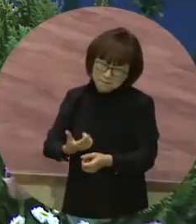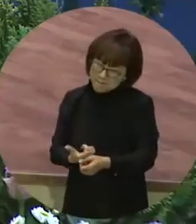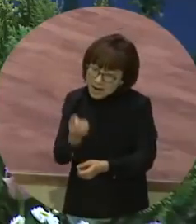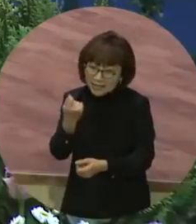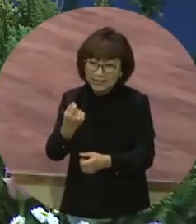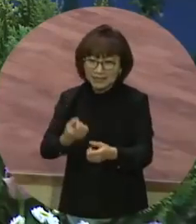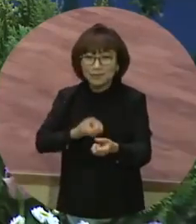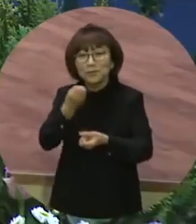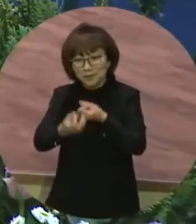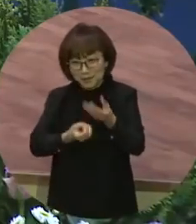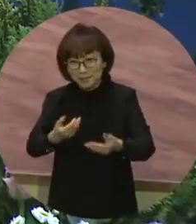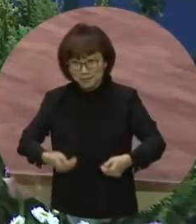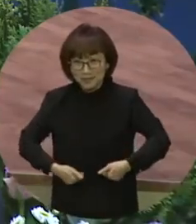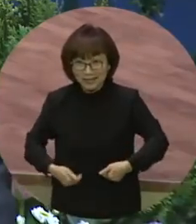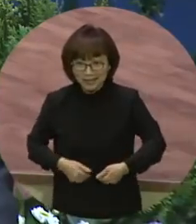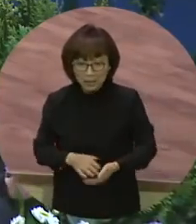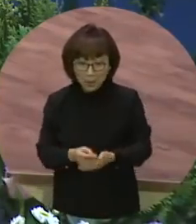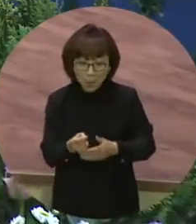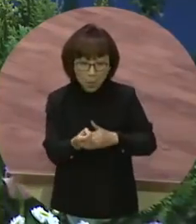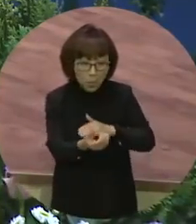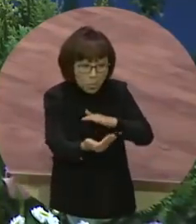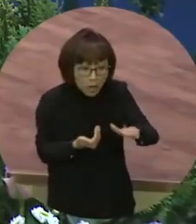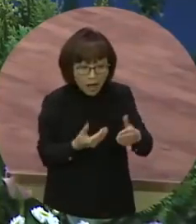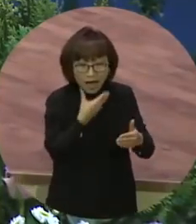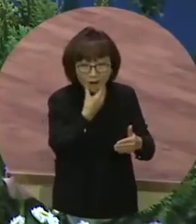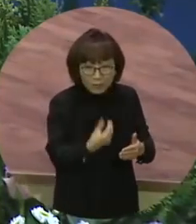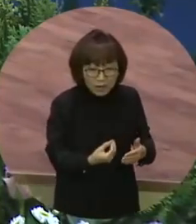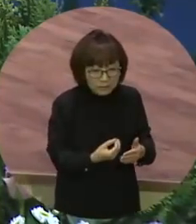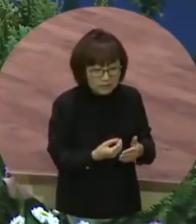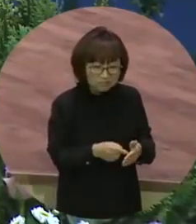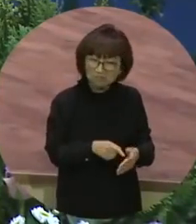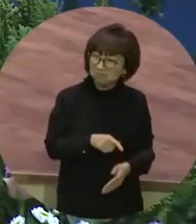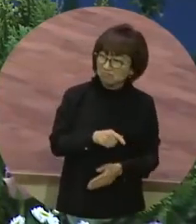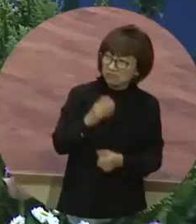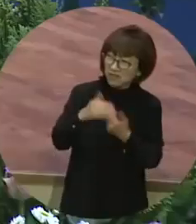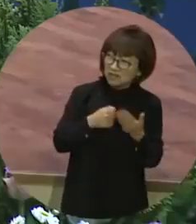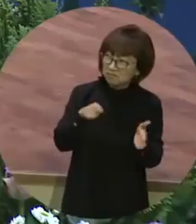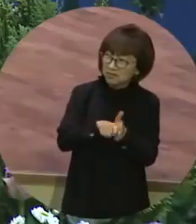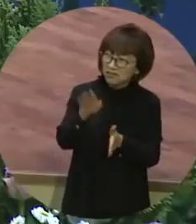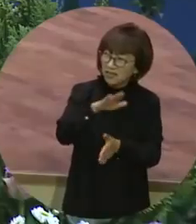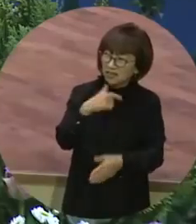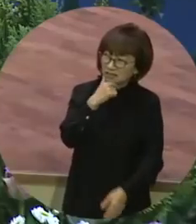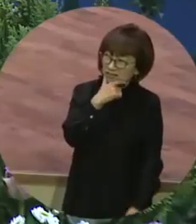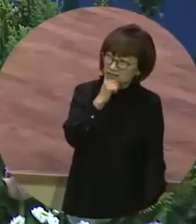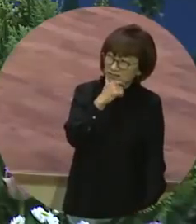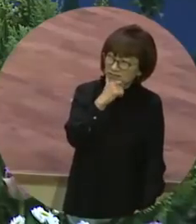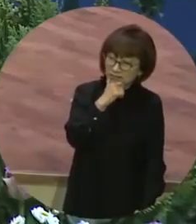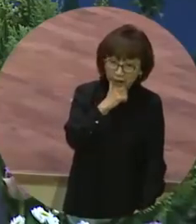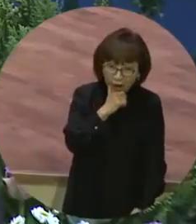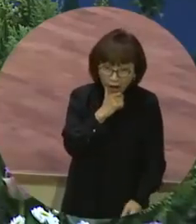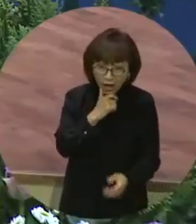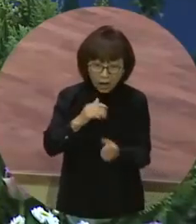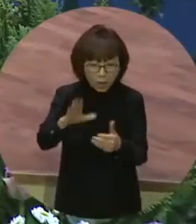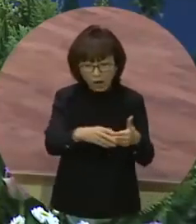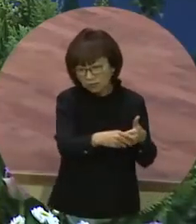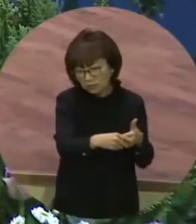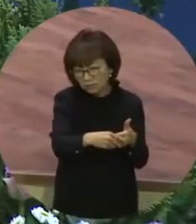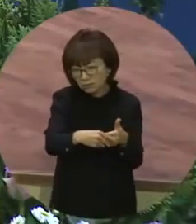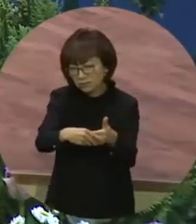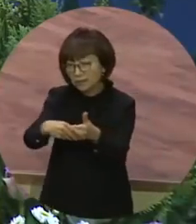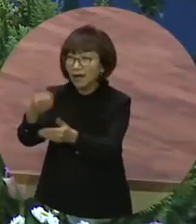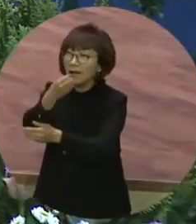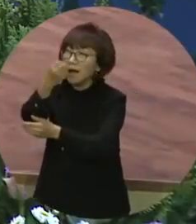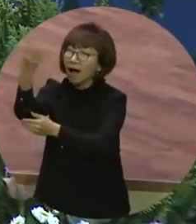뭐야 믿을 때 불신앙했는데 무뼈를 보면서 하나님 내 이제 믿겠습니다라고 믿을 때 그것을 의로